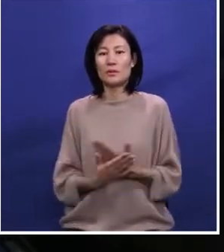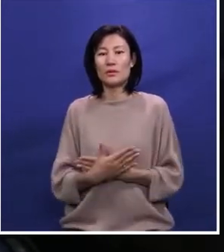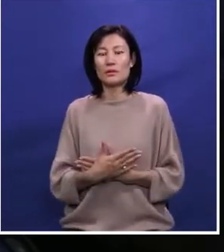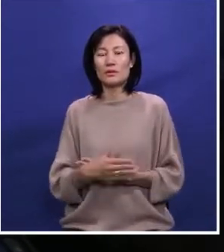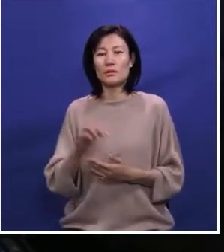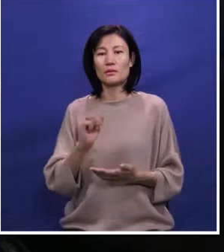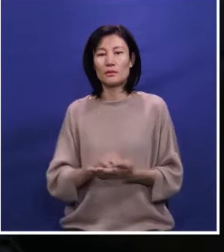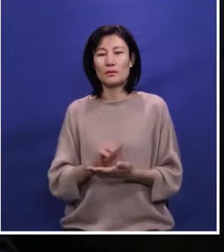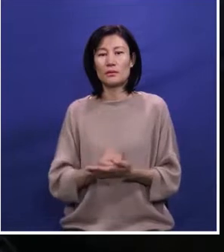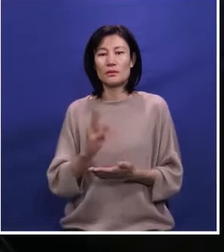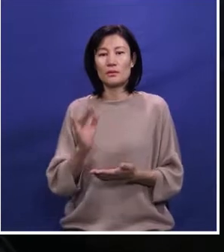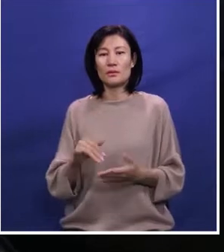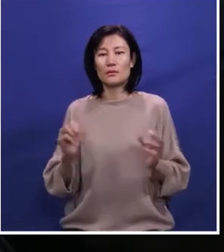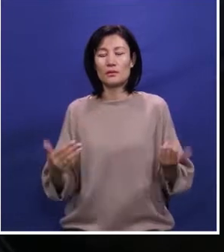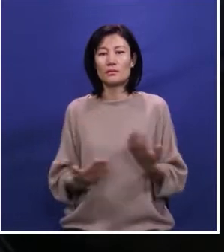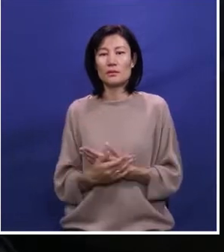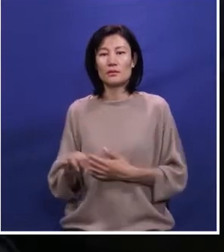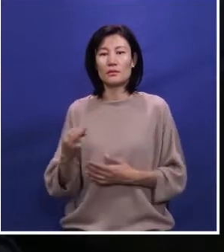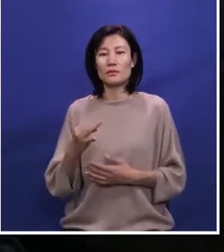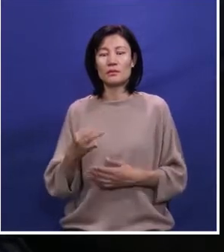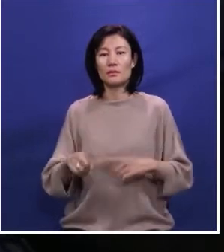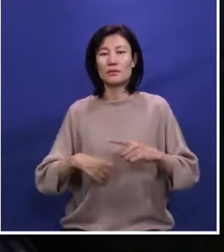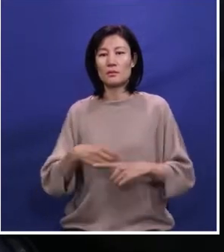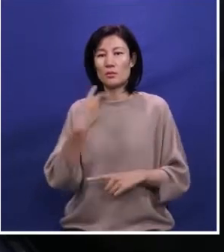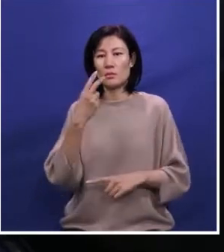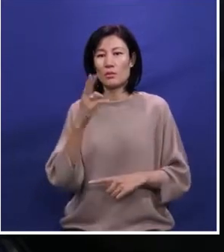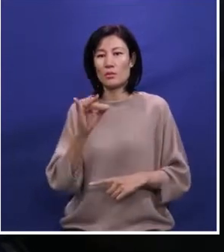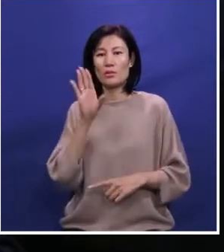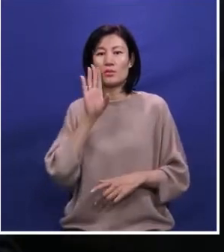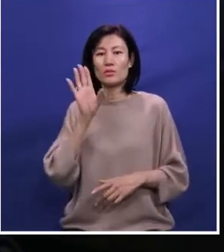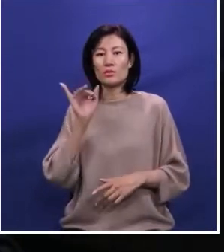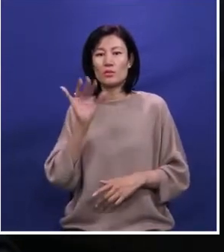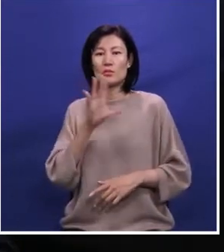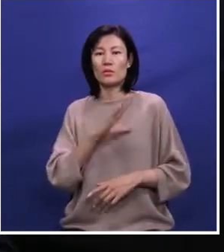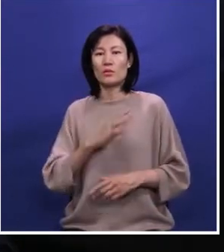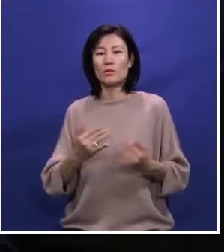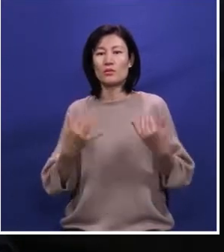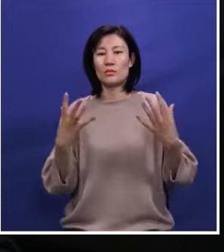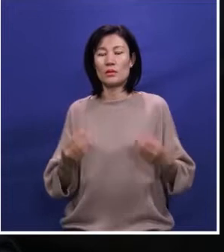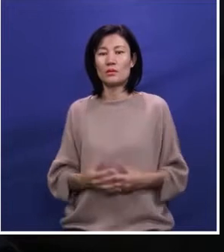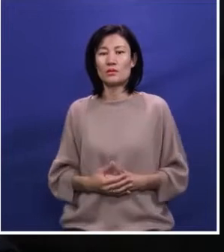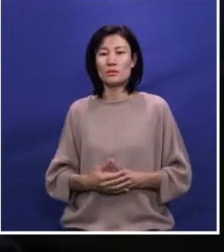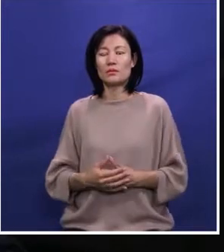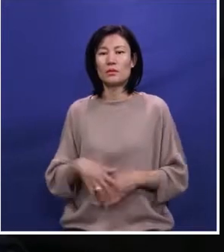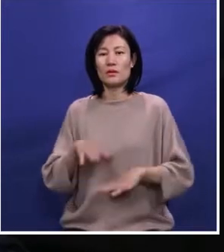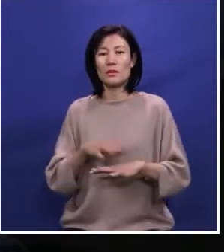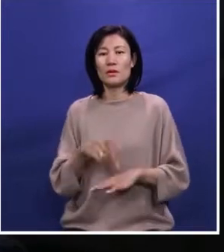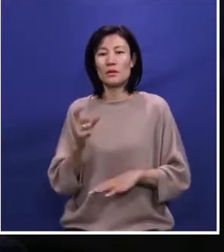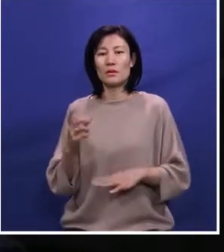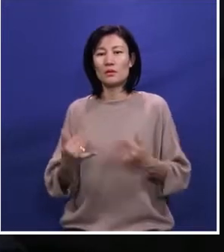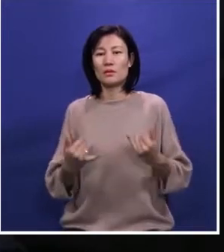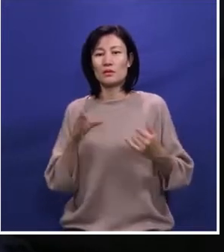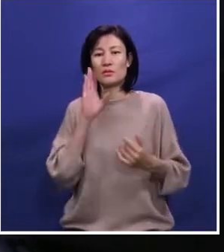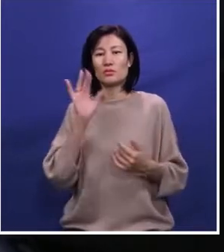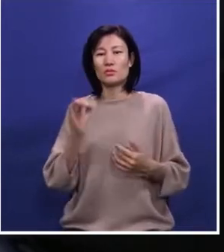келісімшарт жасасып, келісімшарт бойынша жаңағы счетчикпен, показательмен су беретін боламыз. Бүгінгі таңға осы тұрғындарға қазір бүгінгі таңға